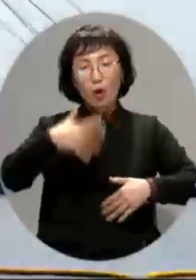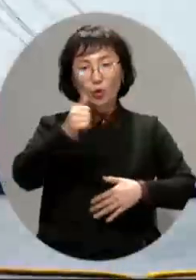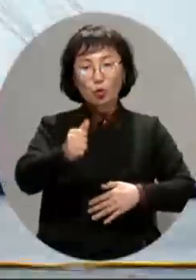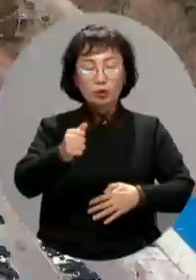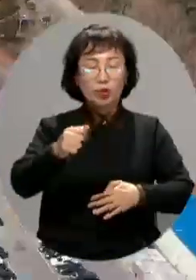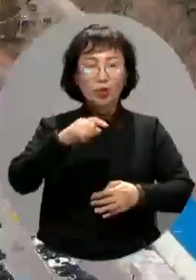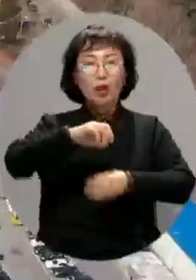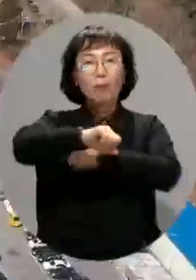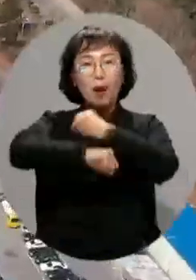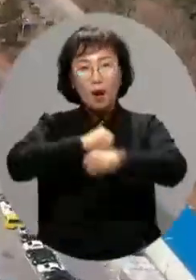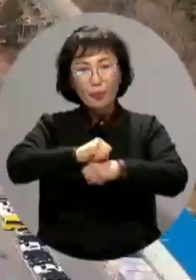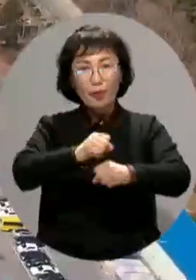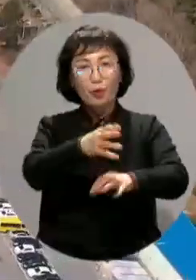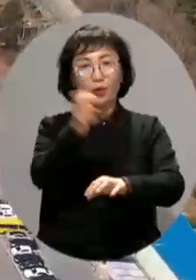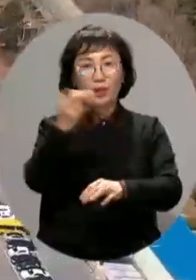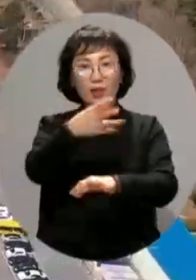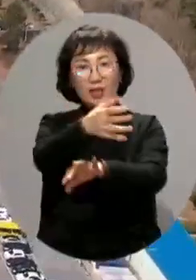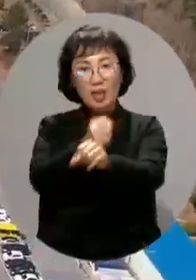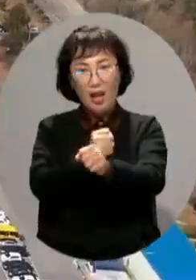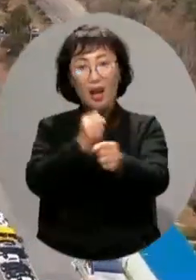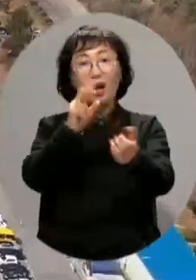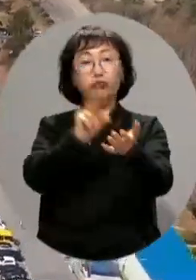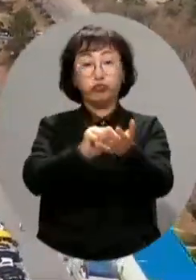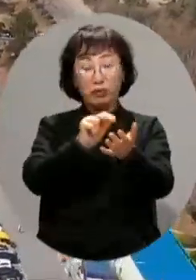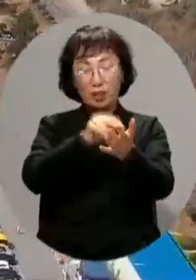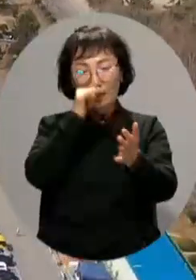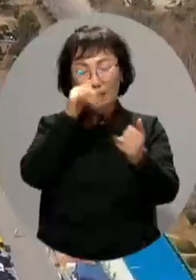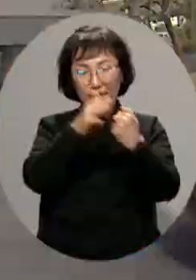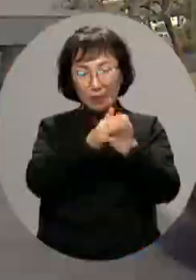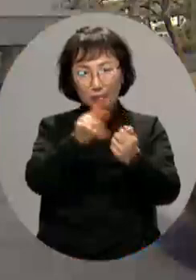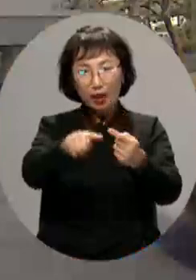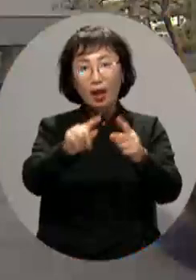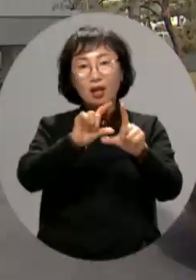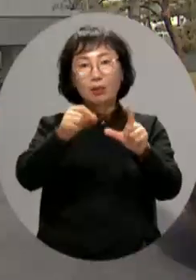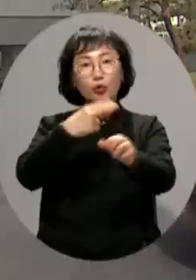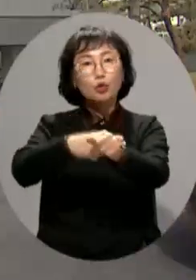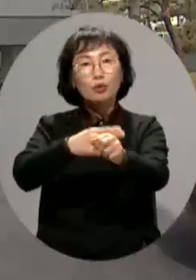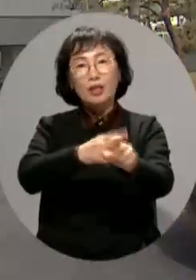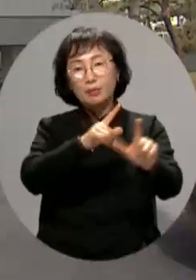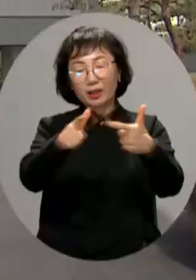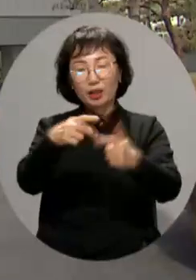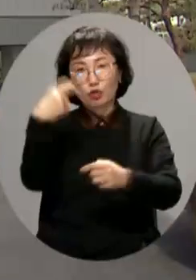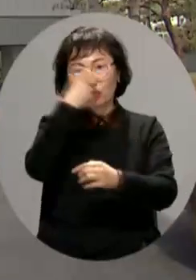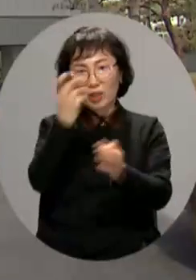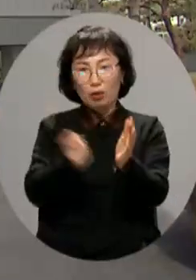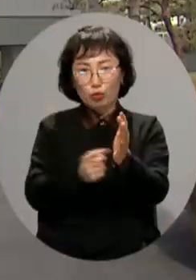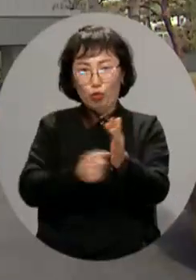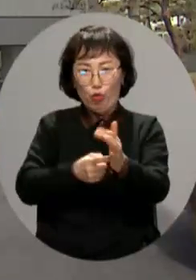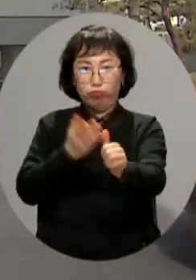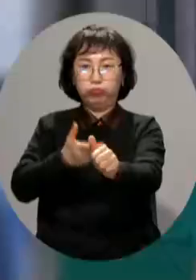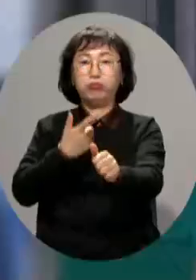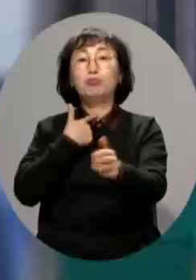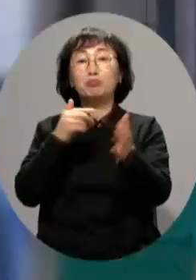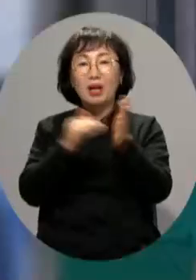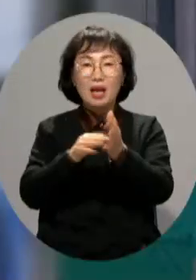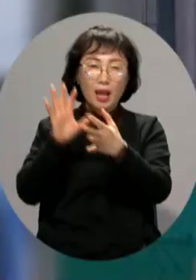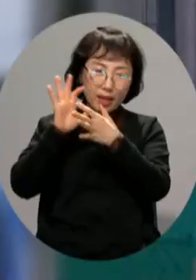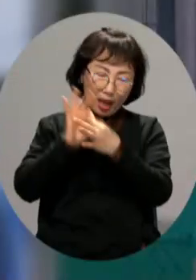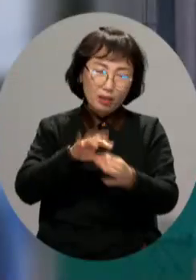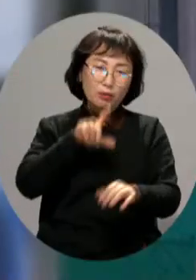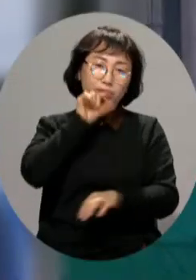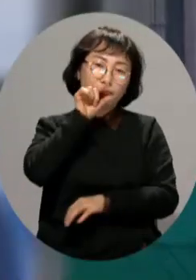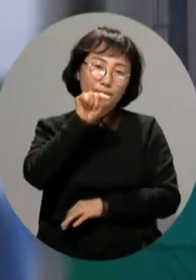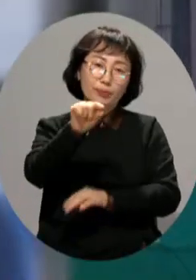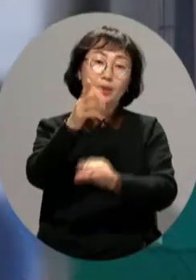재계약한 연구인력 임금까지 대학이 책임지는 일이 반복되면서 일부 교수들이 수사를 촉구하고 나서는 등 잡음이 끊이지